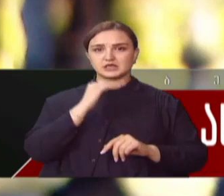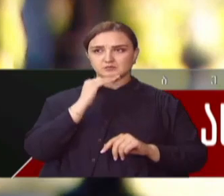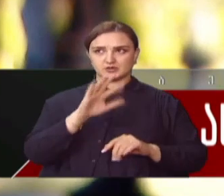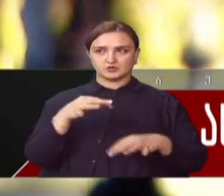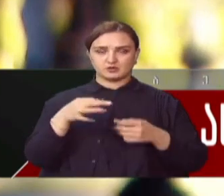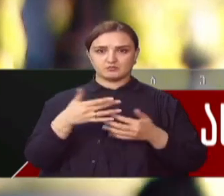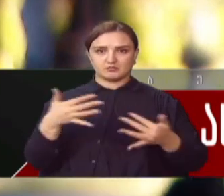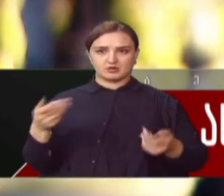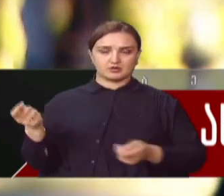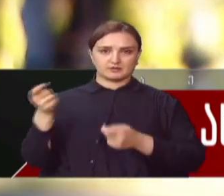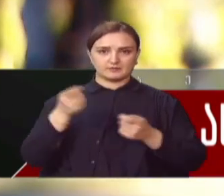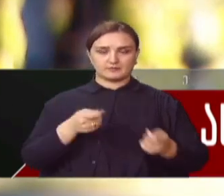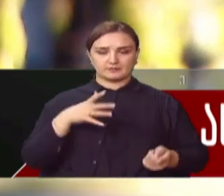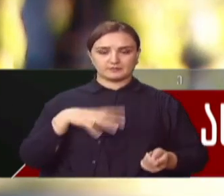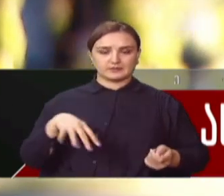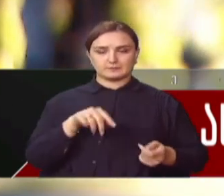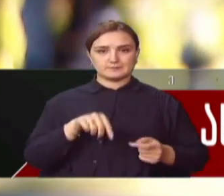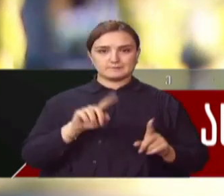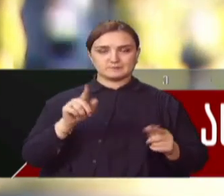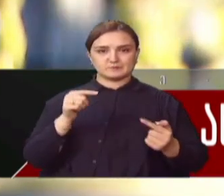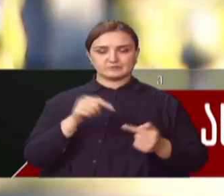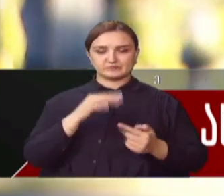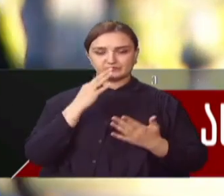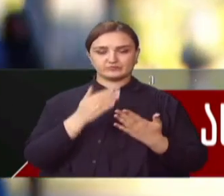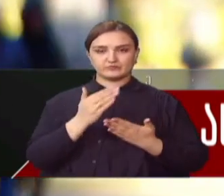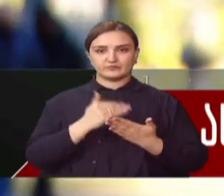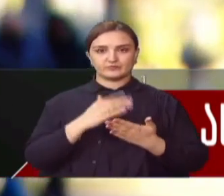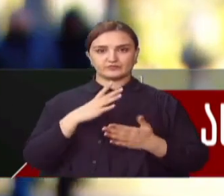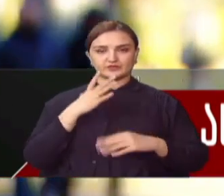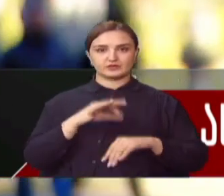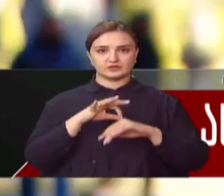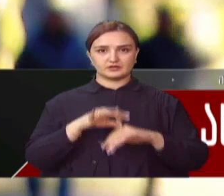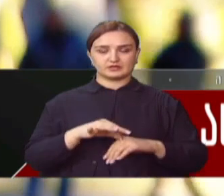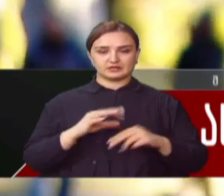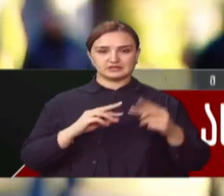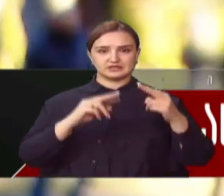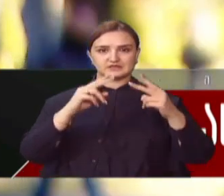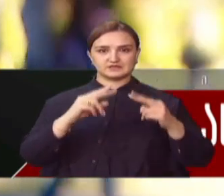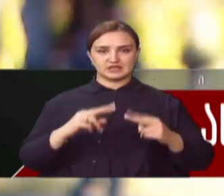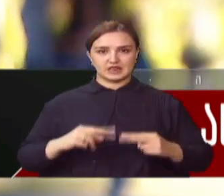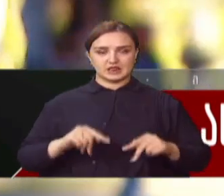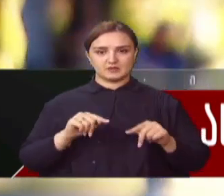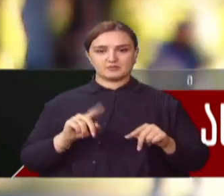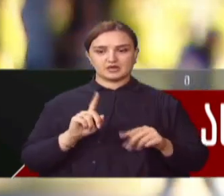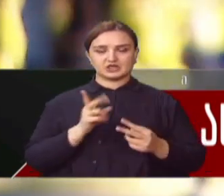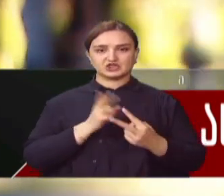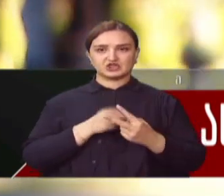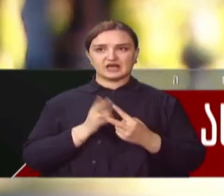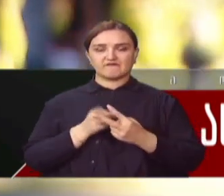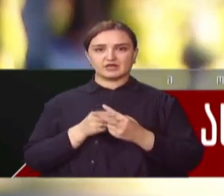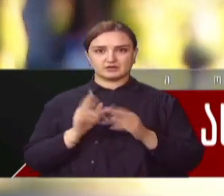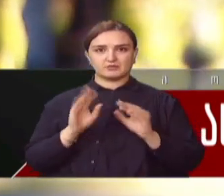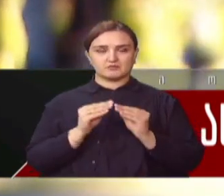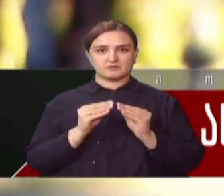ჩამოაღწიოს საქართველოში. შესაბამისად, ამის შემდეგ განხორციელდა ცვლილება, რომელმაც გარკვეული შეღავათები მაინც დაუშვა